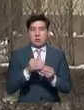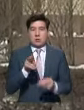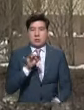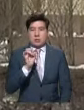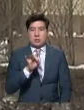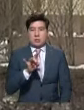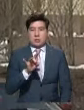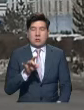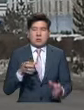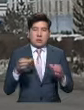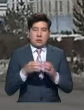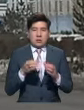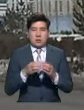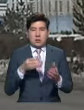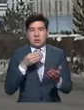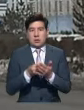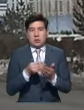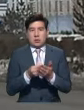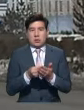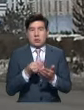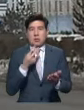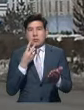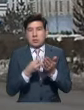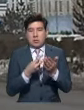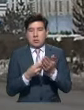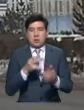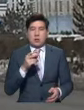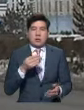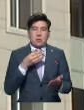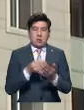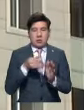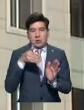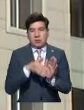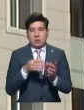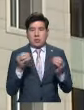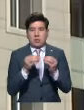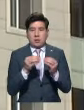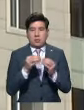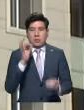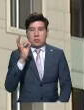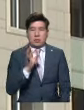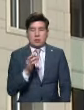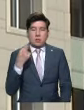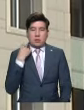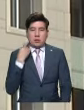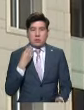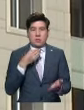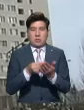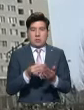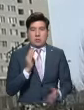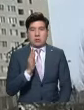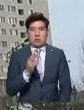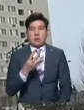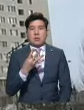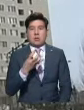кезінде осы кәсібінен түсетін табысын ашық көрсетіп, пайдасының 10% салық ретінде төлеуі тиіс. Былтыр 452 адам жалдамалы